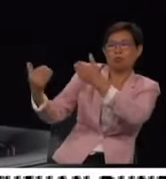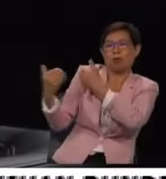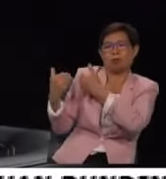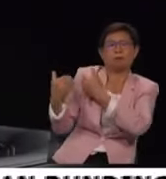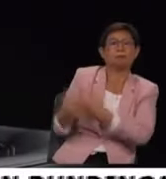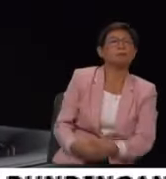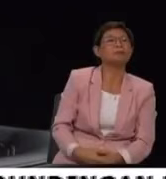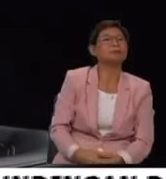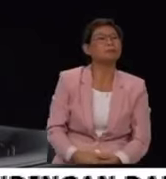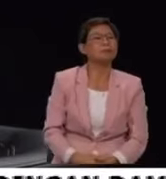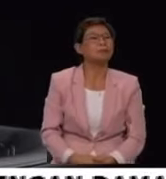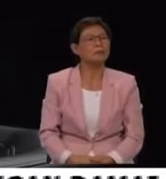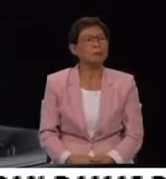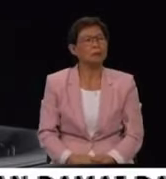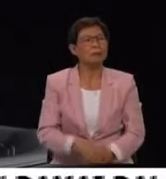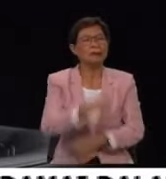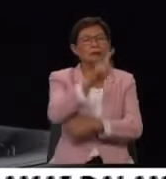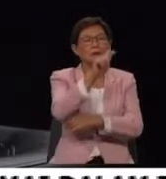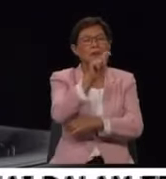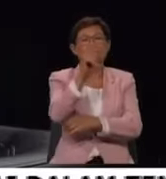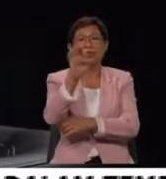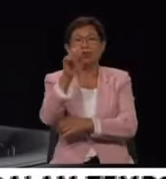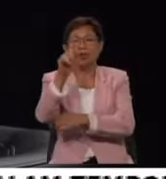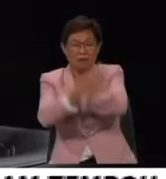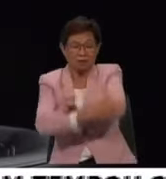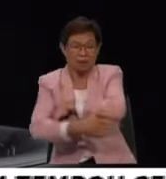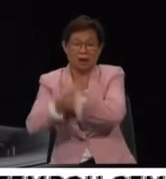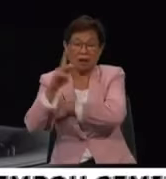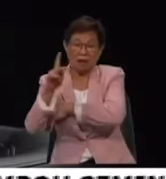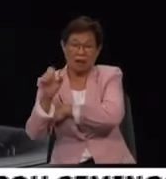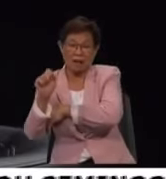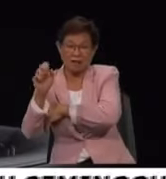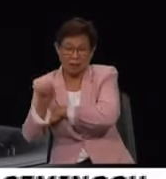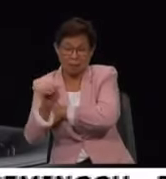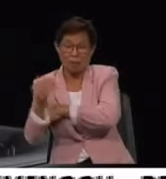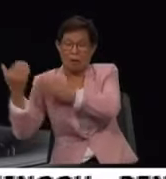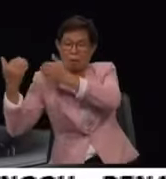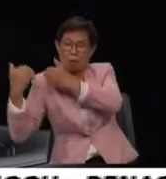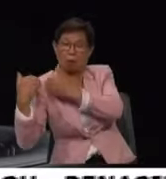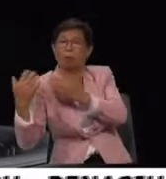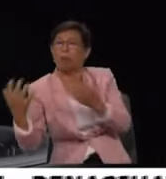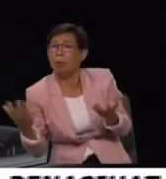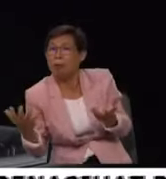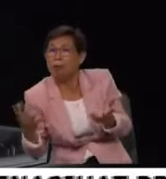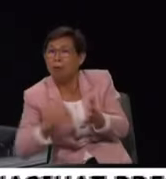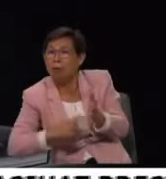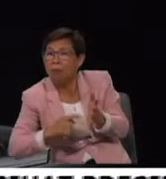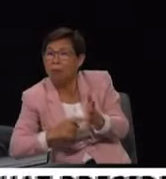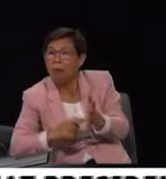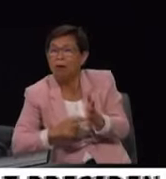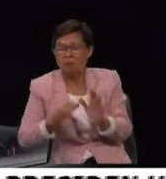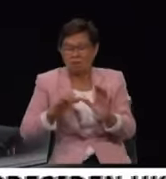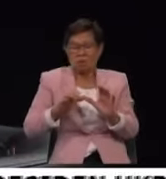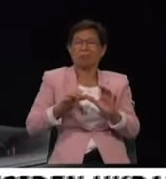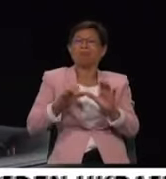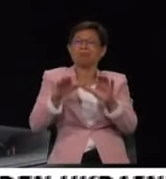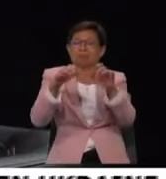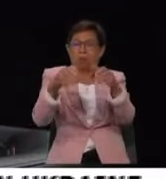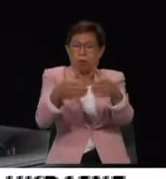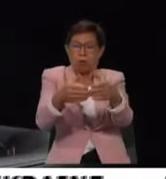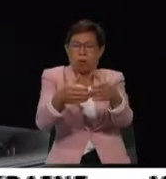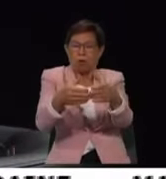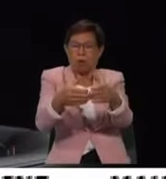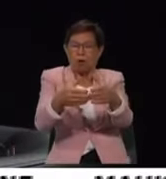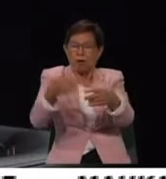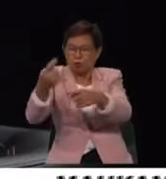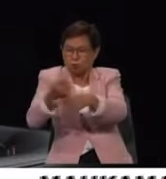Dalam aspek er negara, Kementerian Sumber Malaysia telah diberikan peranan sebagai er badan yang melahirkan er